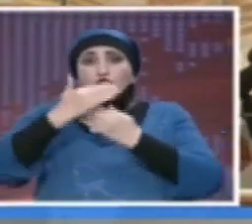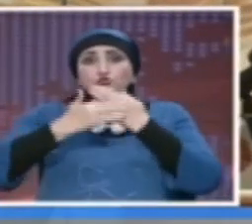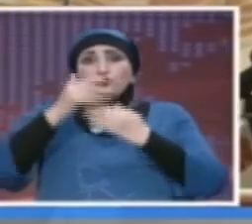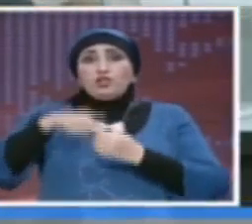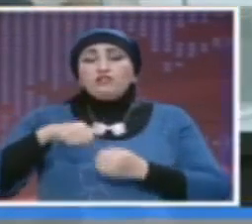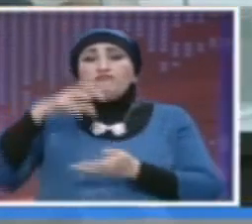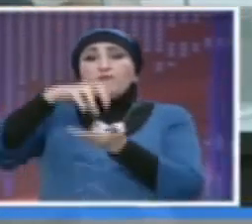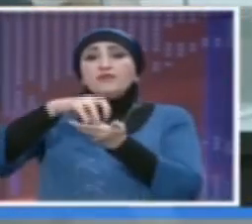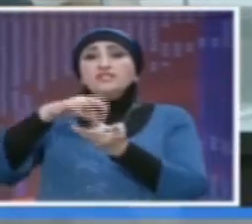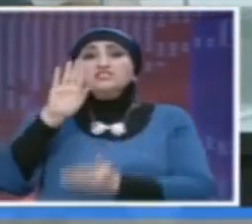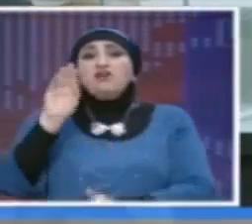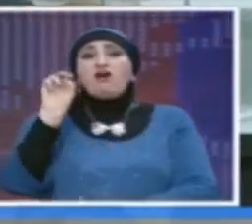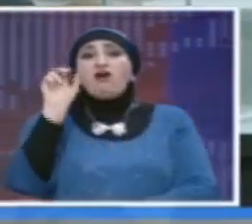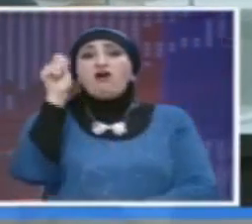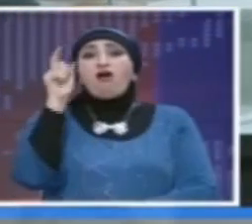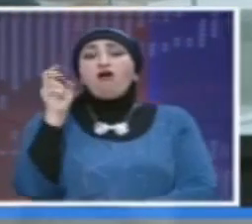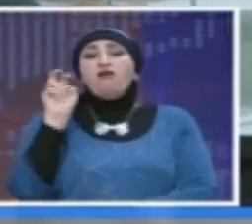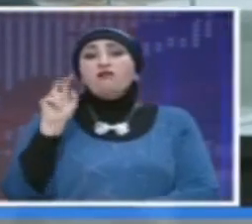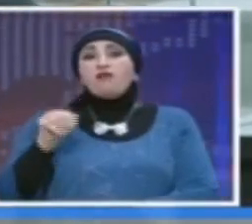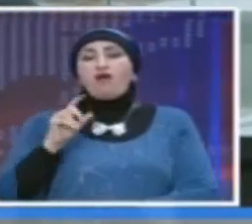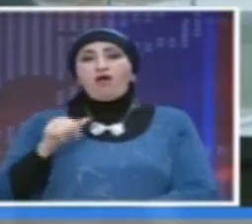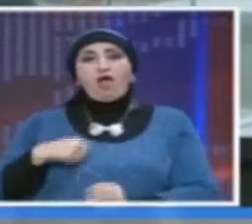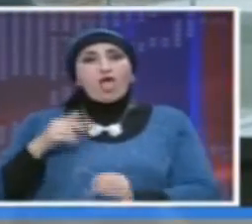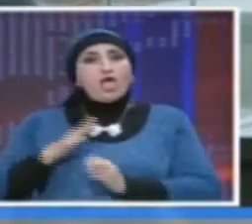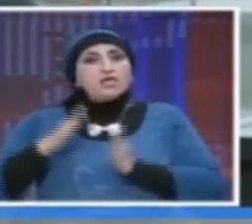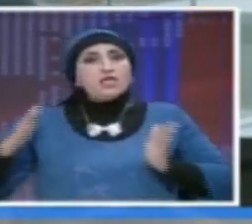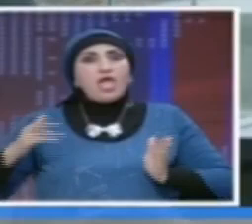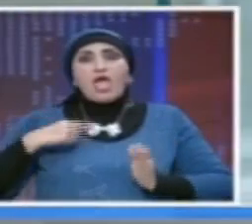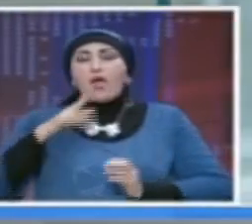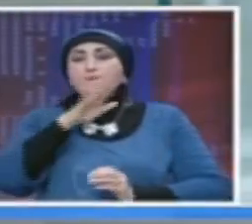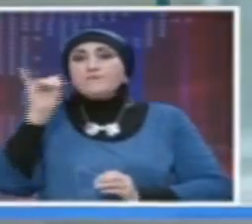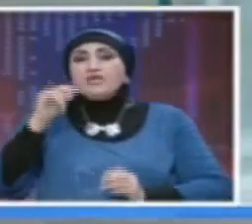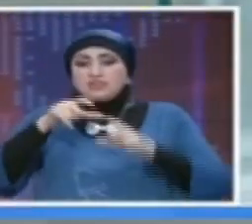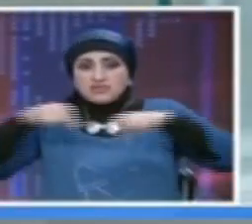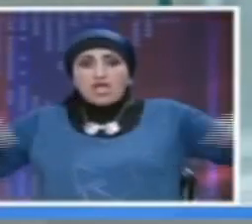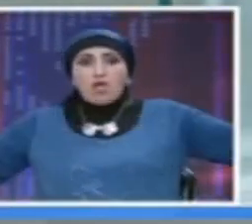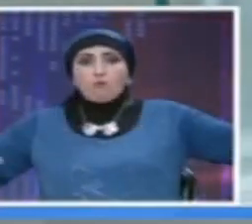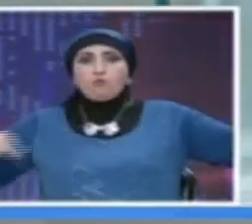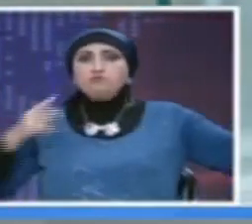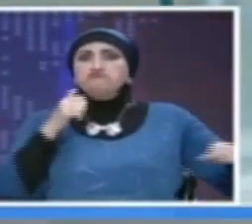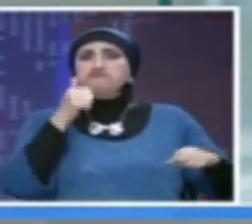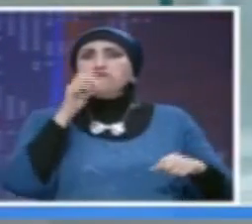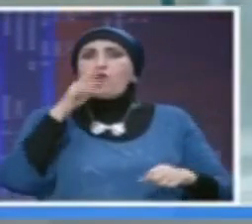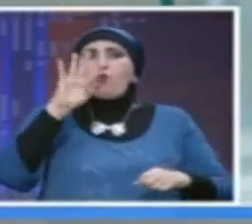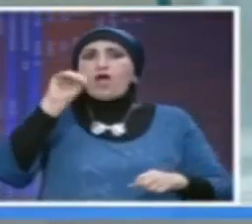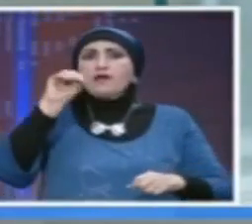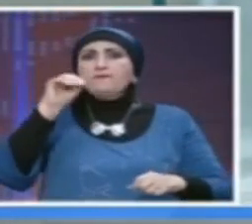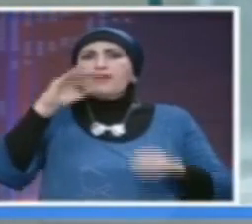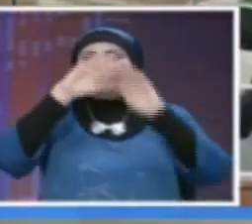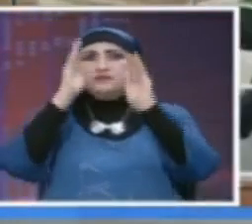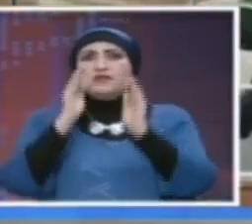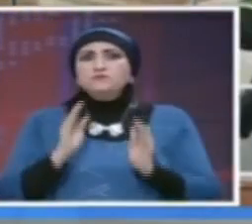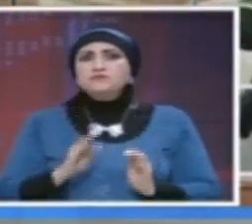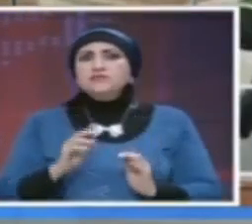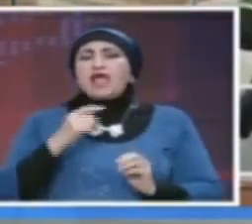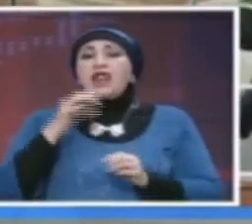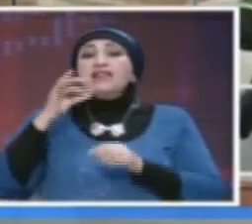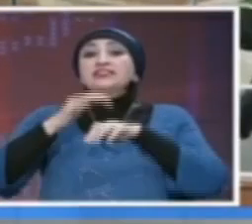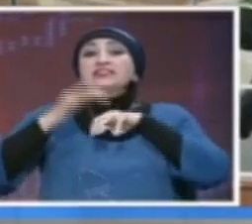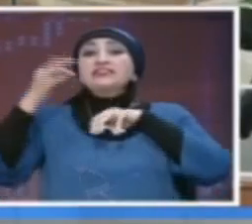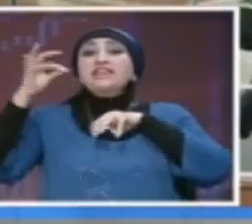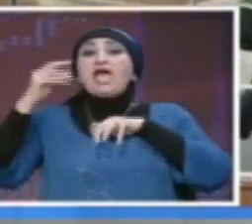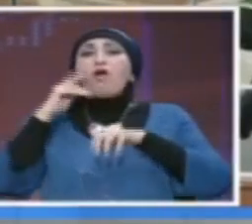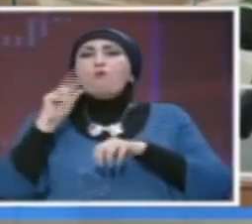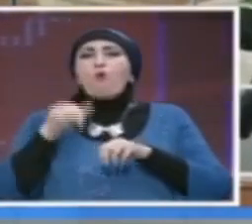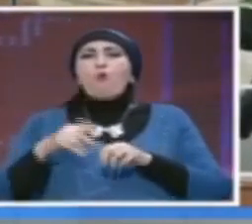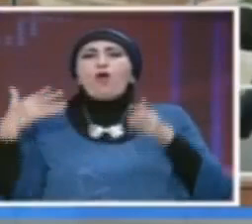السقارة لثلاثة ابار تضم اكثر من 100 تابوت اثري و40 تمثال مذهب يعودون